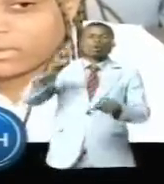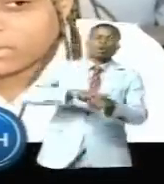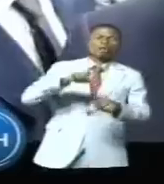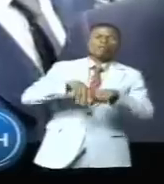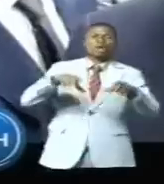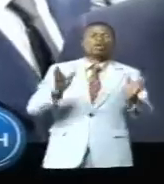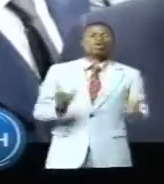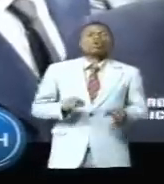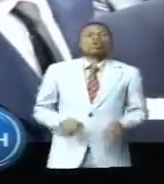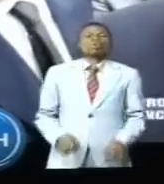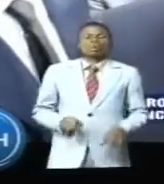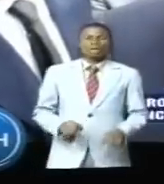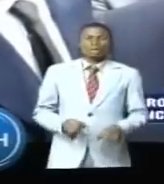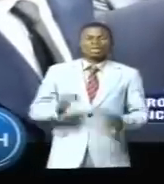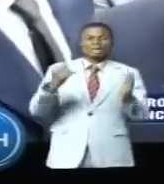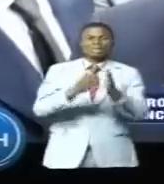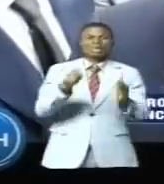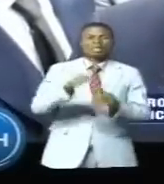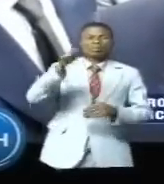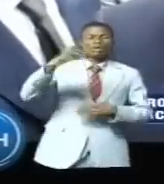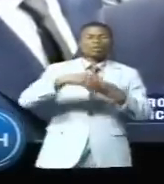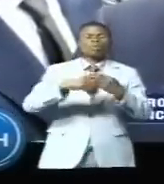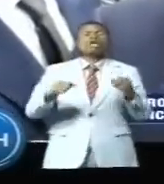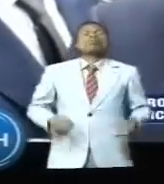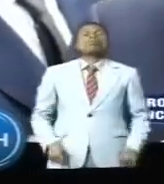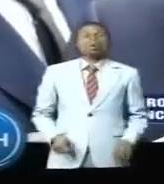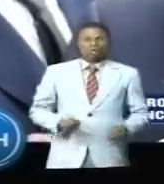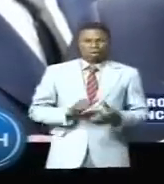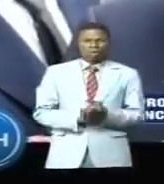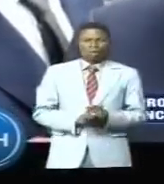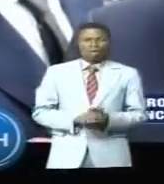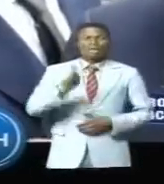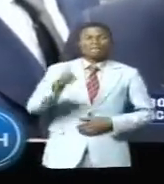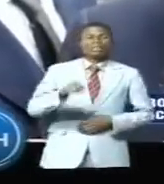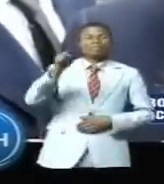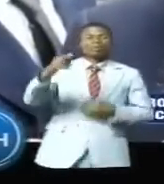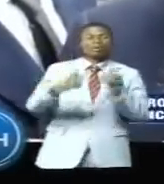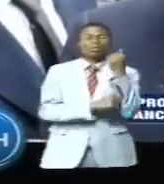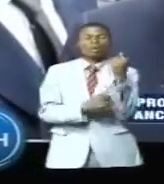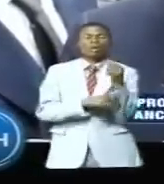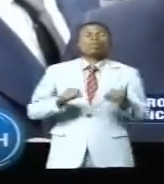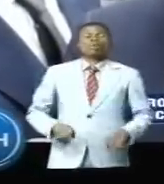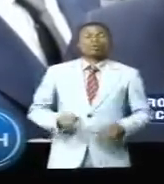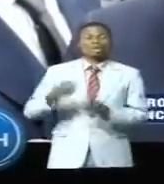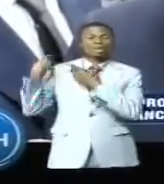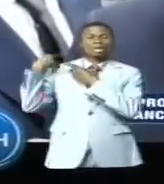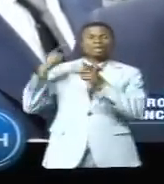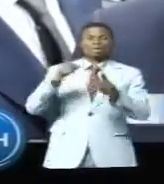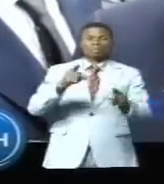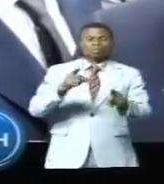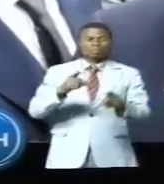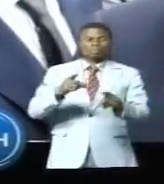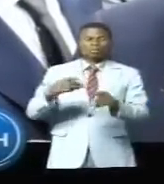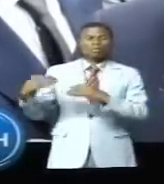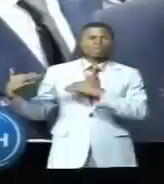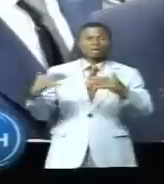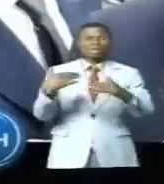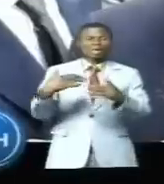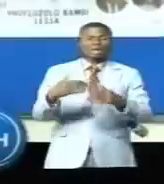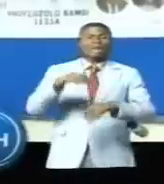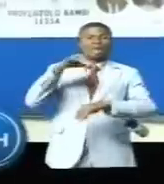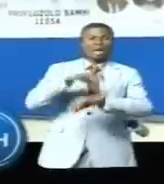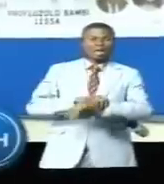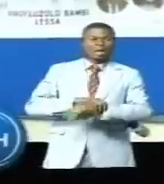congolaises, les 6 millions de morts, et depuis les premières actions de la Cour pénale